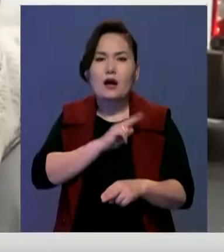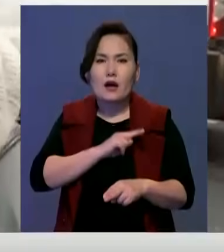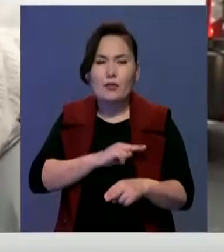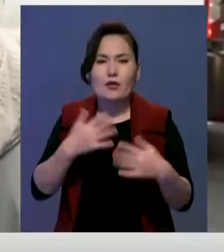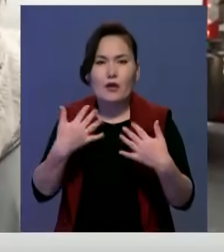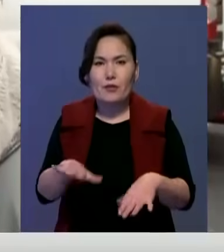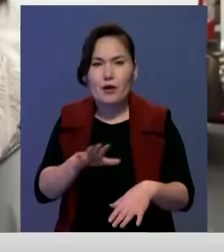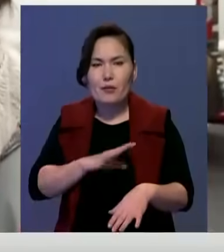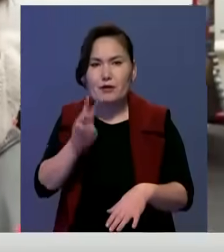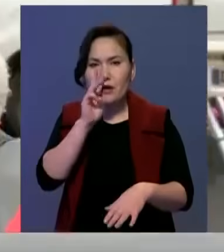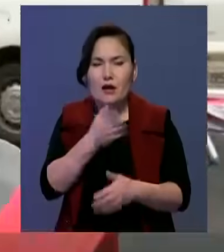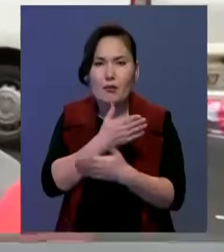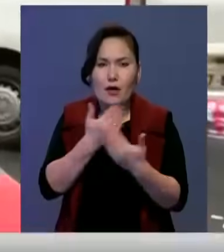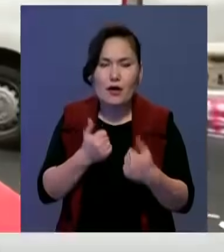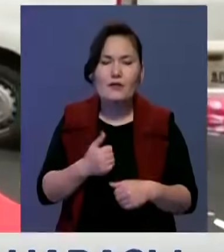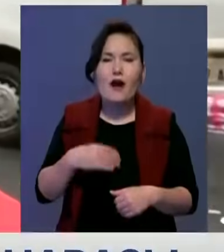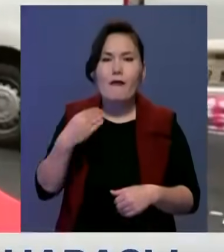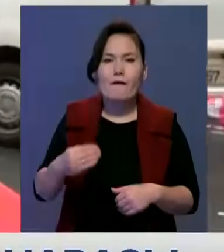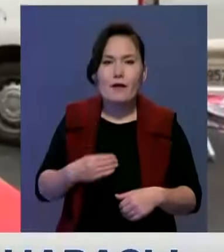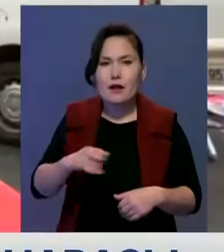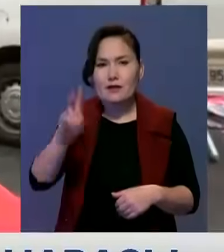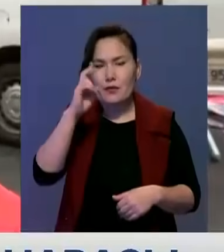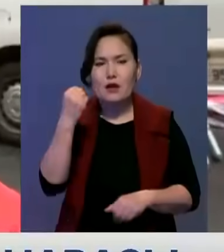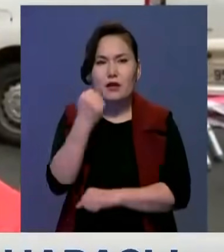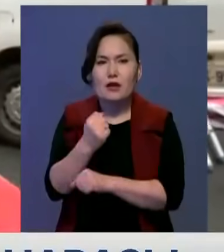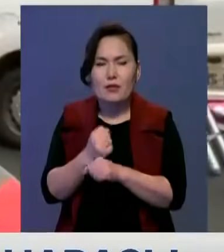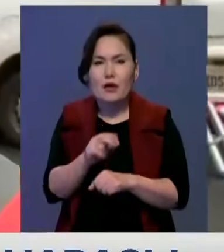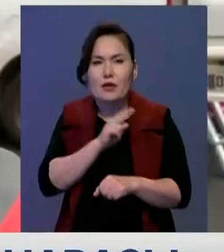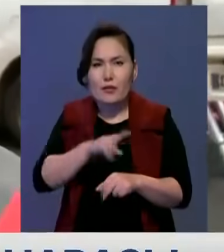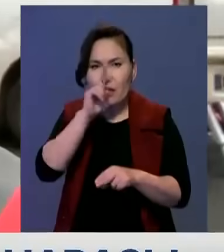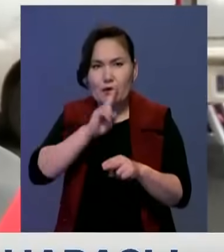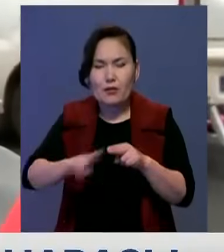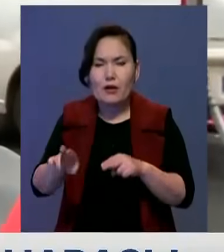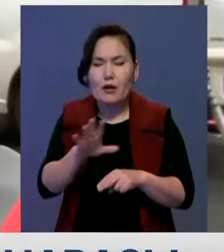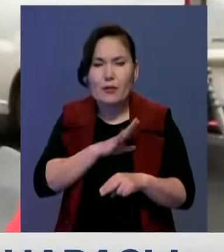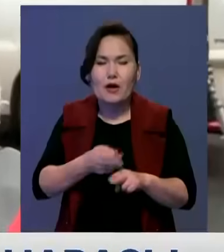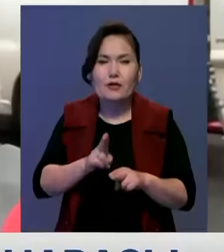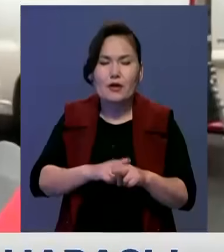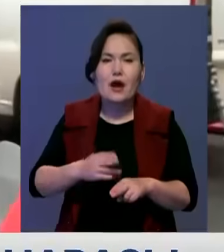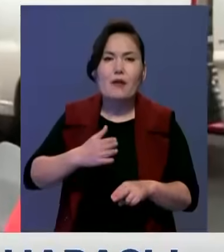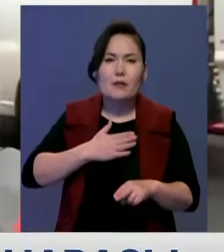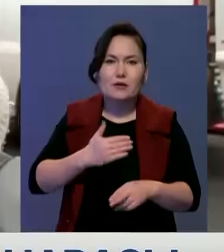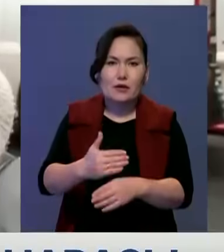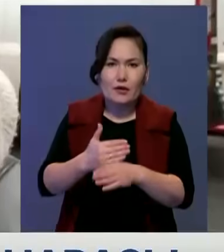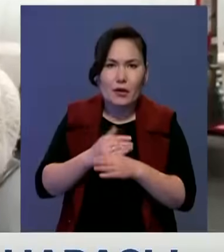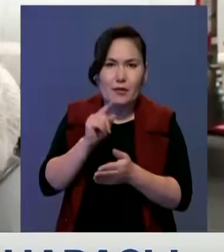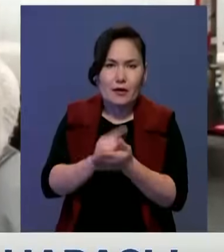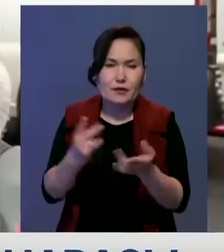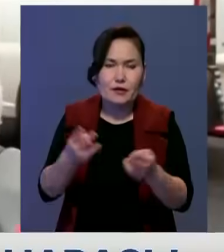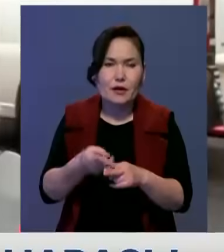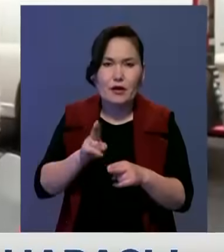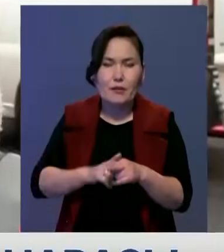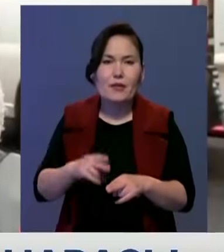алды. Францияда миллионға жуық адам жұмысынан айырылуы мүмкін. Бірақ компанияларға қиындықты еңсеруге жағдай жасалып жатыр ғой.